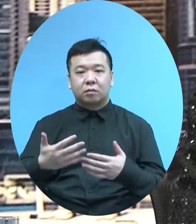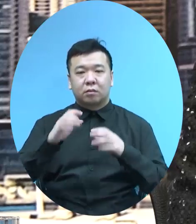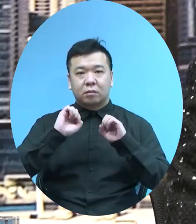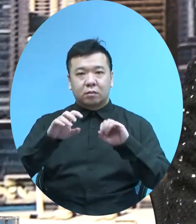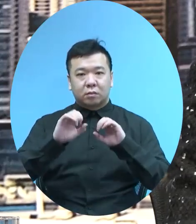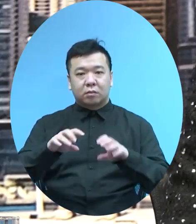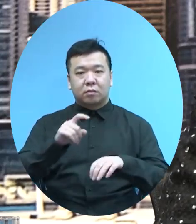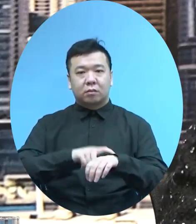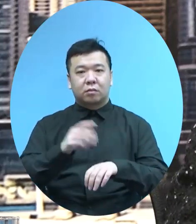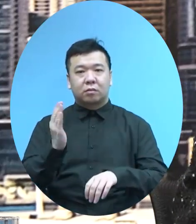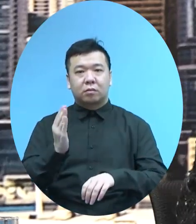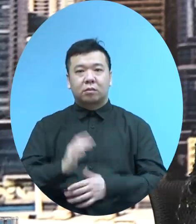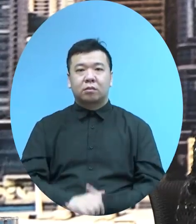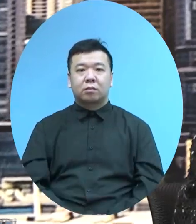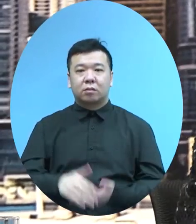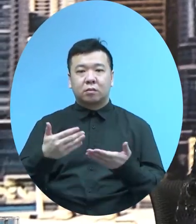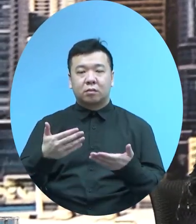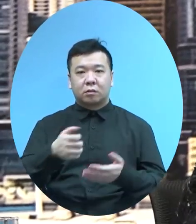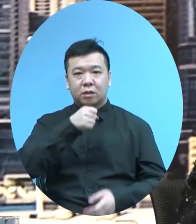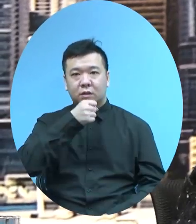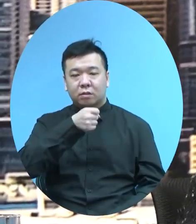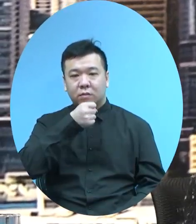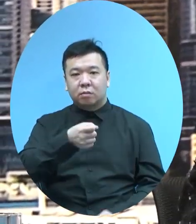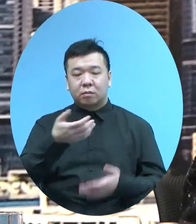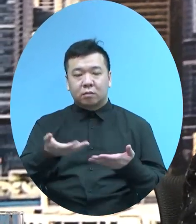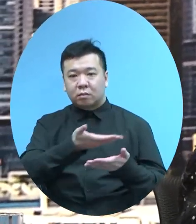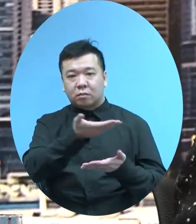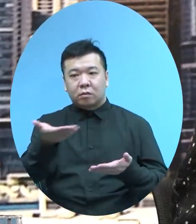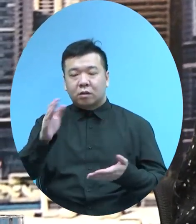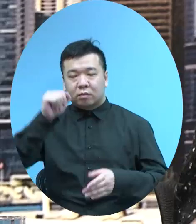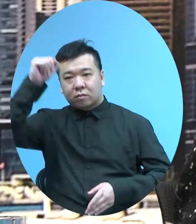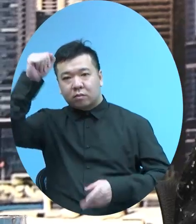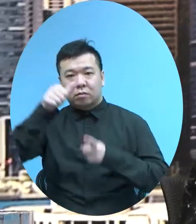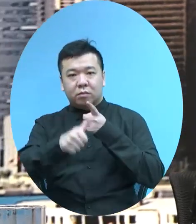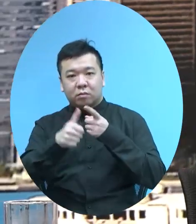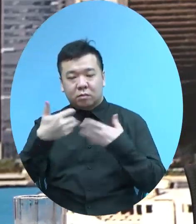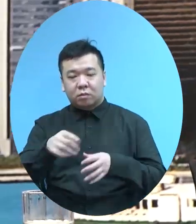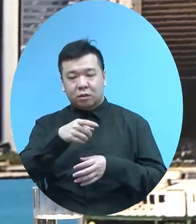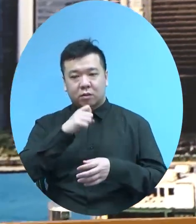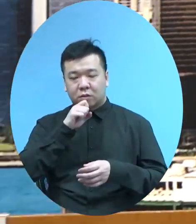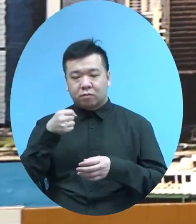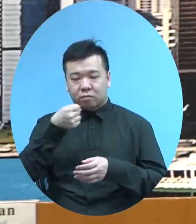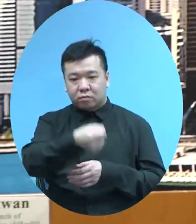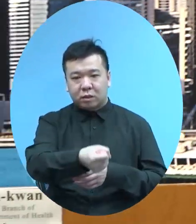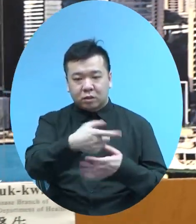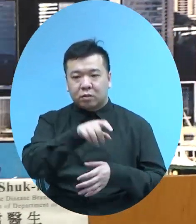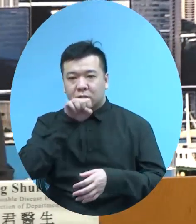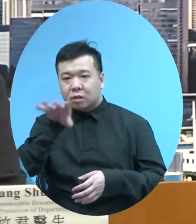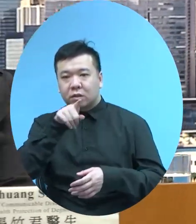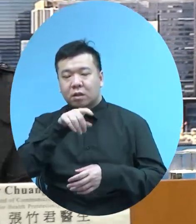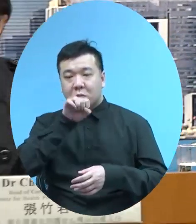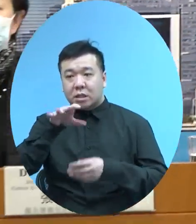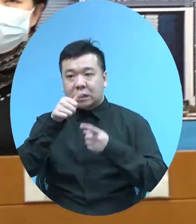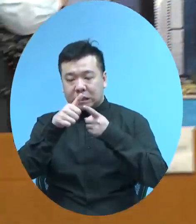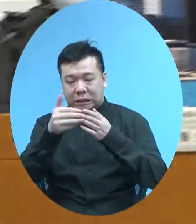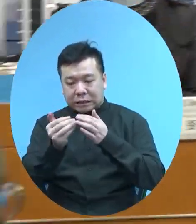就係去到呢度。 唔該，醫生。咁而家係提問時間啦，咁請大家先舉手，用我嘅同事俾你個麥發問。咁請你喺發問前就介紹下自己